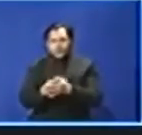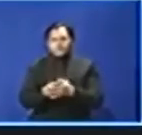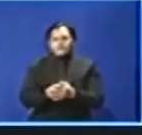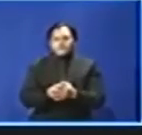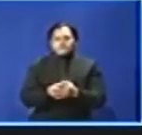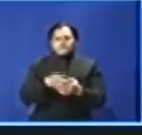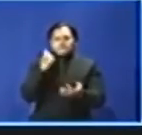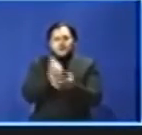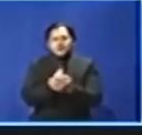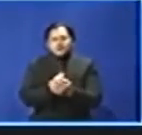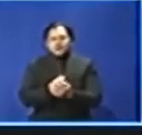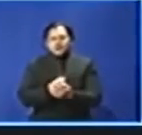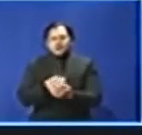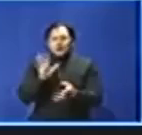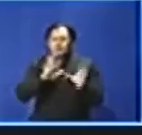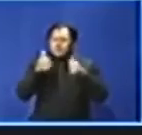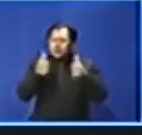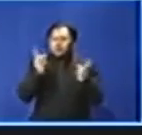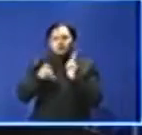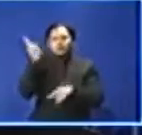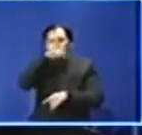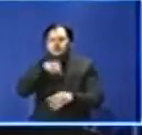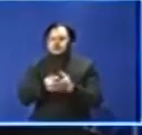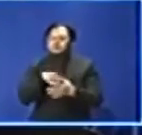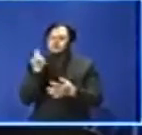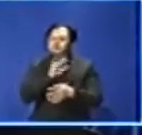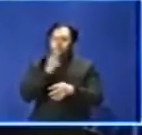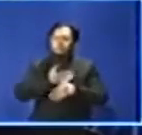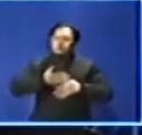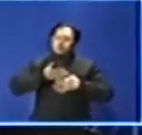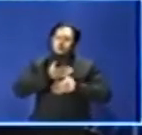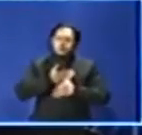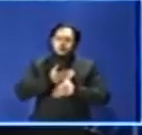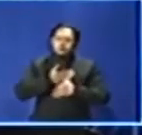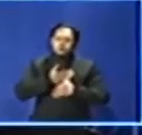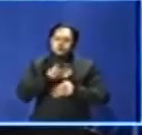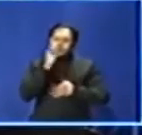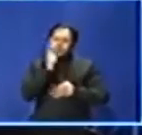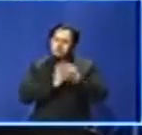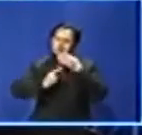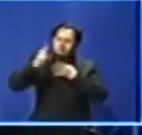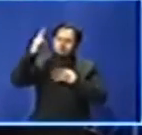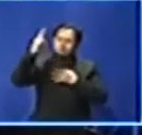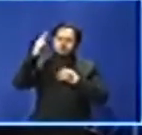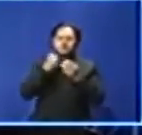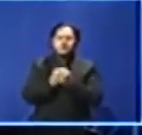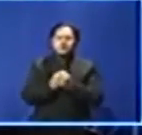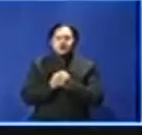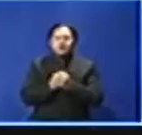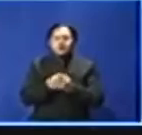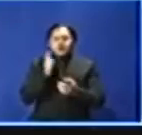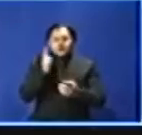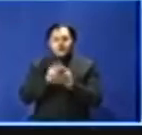3lf hari ini kalau kita tidak mengungkap rasa syukur mengucap rasa syukur kehadirat Allah Subhanahu Wa Ta'ala karena